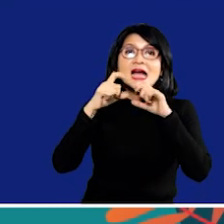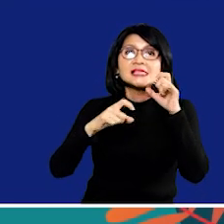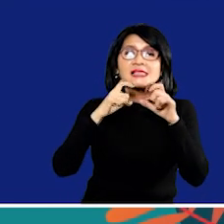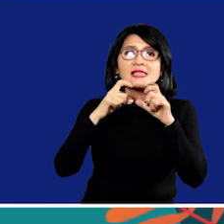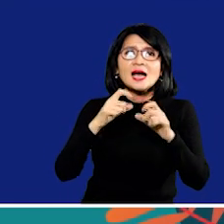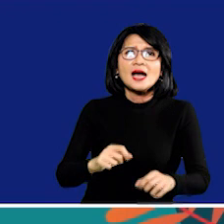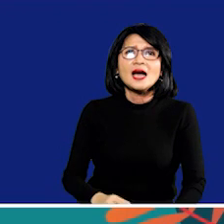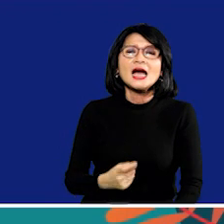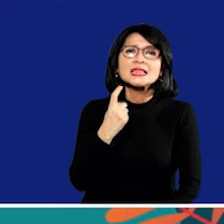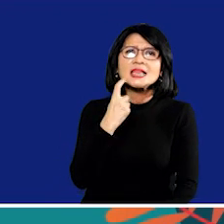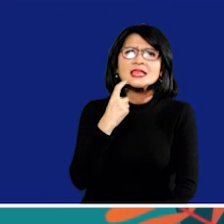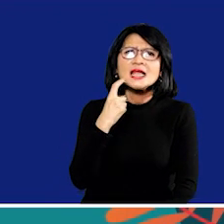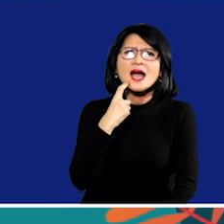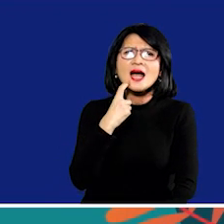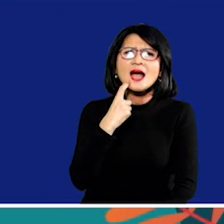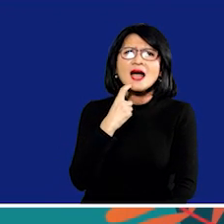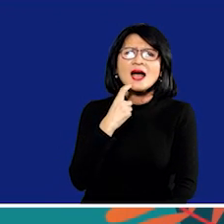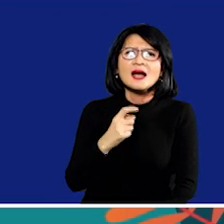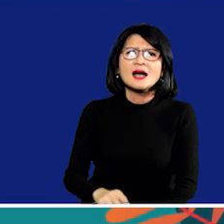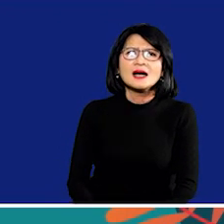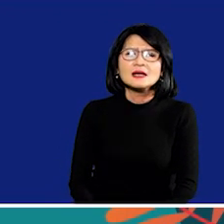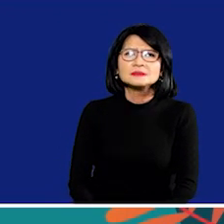Cerita tentang